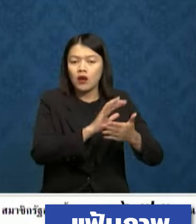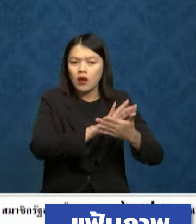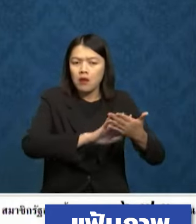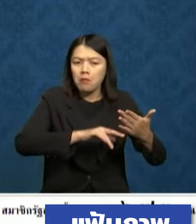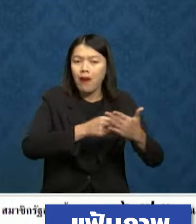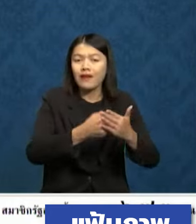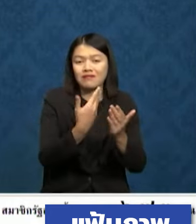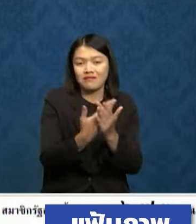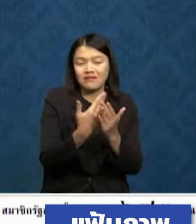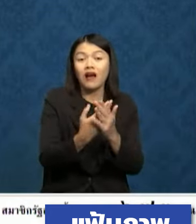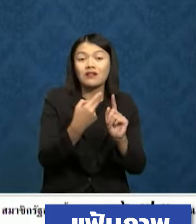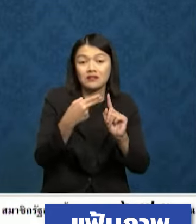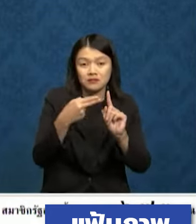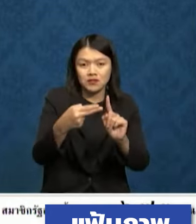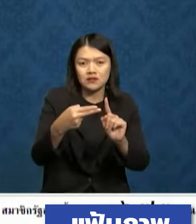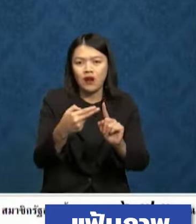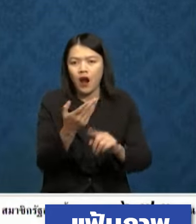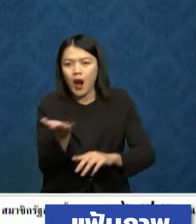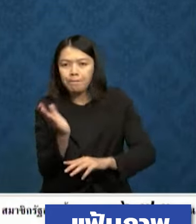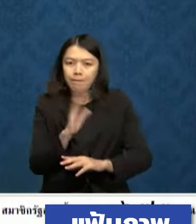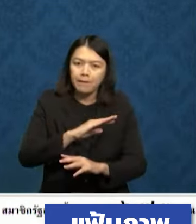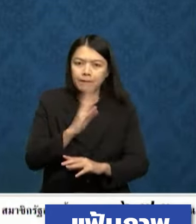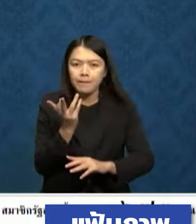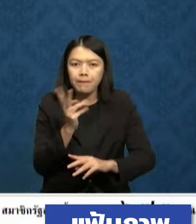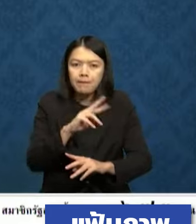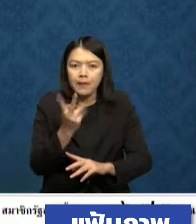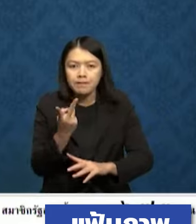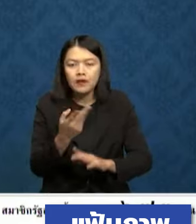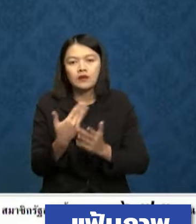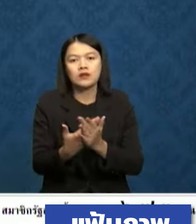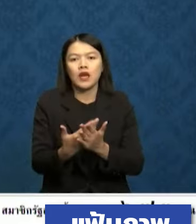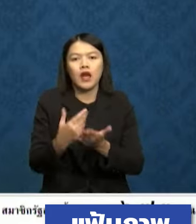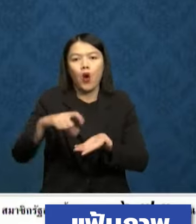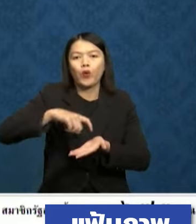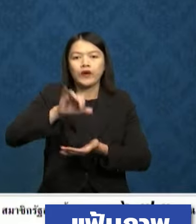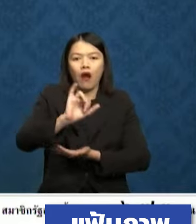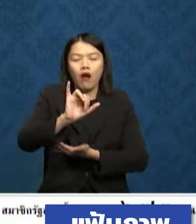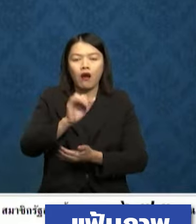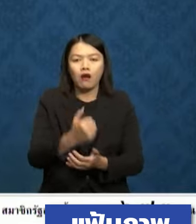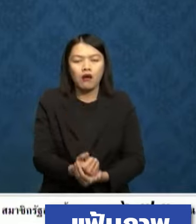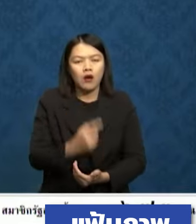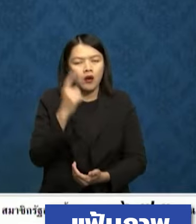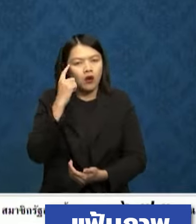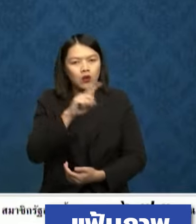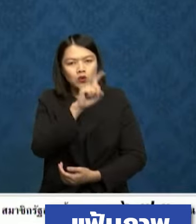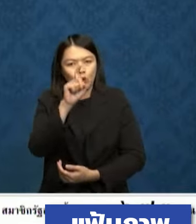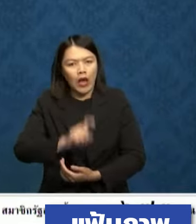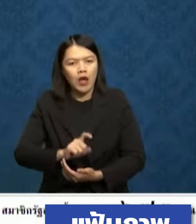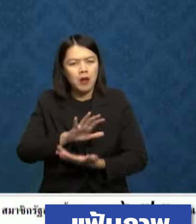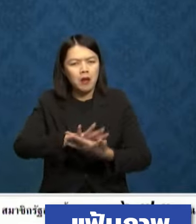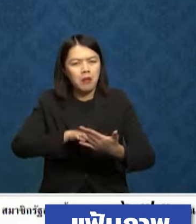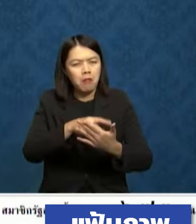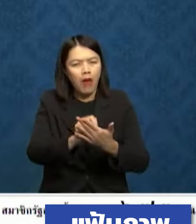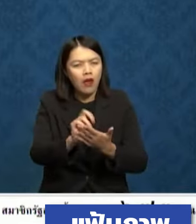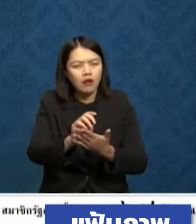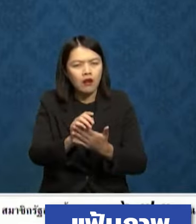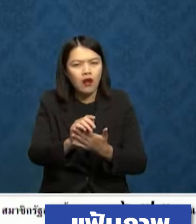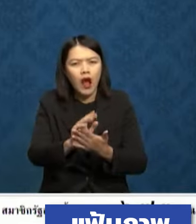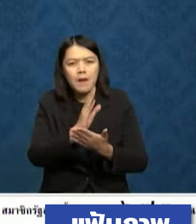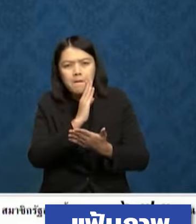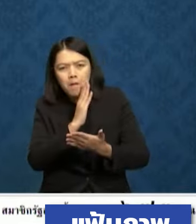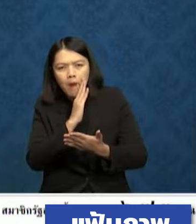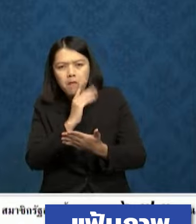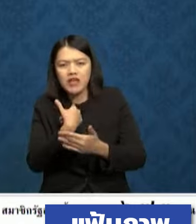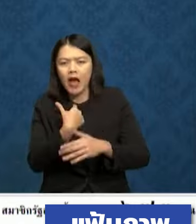หน้าที่ในสภาก็ยังไม่ทิ้งไม่ว่าจะเป็นการอภิปรายงบประมาณการอภิปรายไว้วางใจก็ยังต้องเข้าไปมีส่วนร่วมอยู่เหมือนเดิม